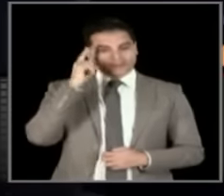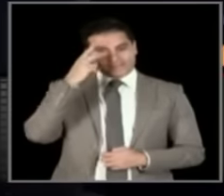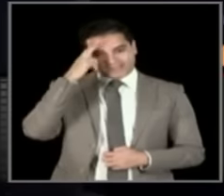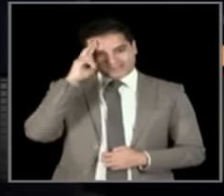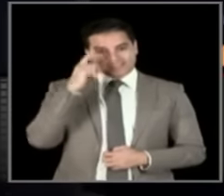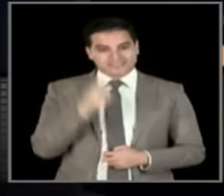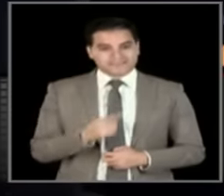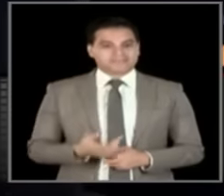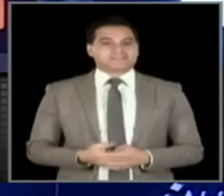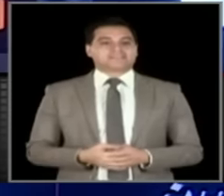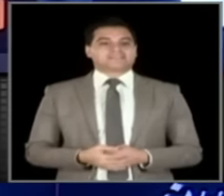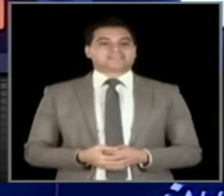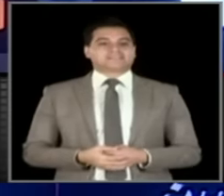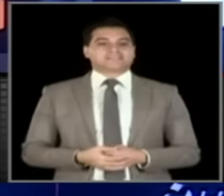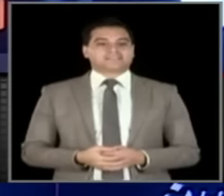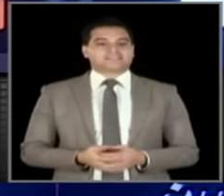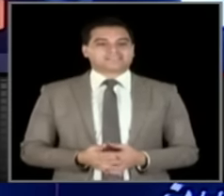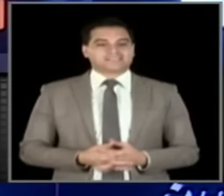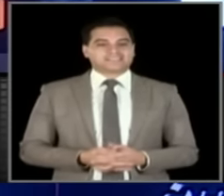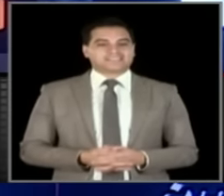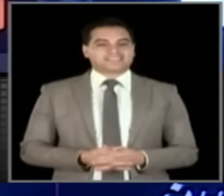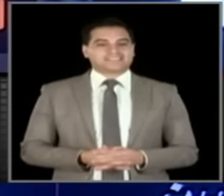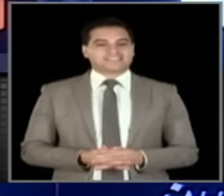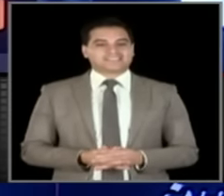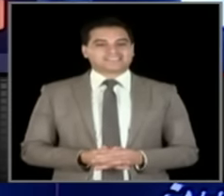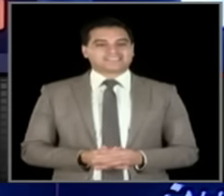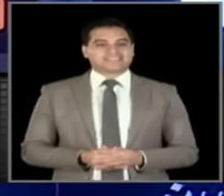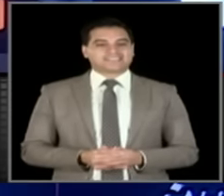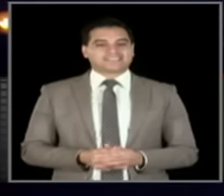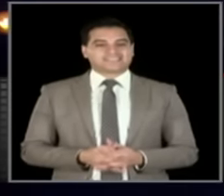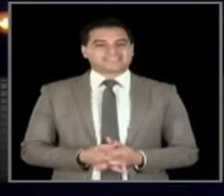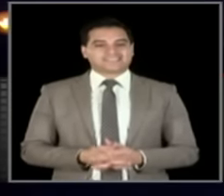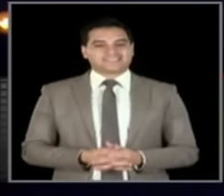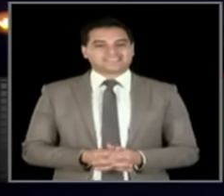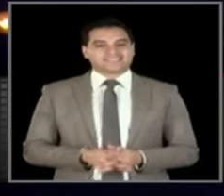اسمه؟ رافائيل خواكين، وهو غلط. وأنا مركب اسم أسباني وخلاص.